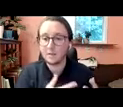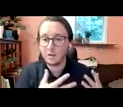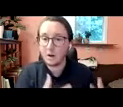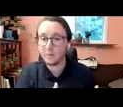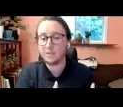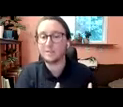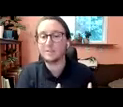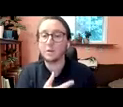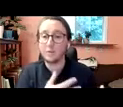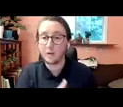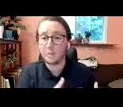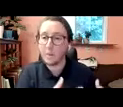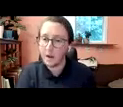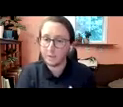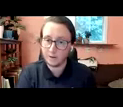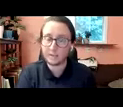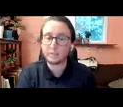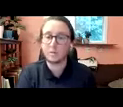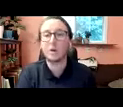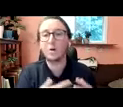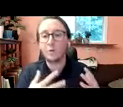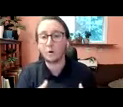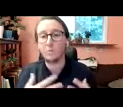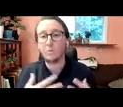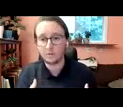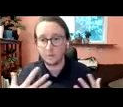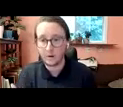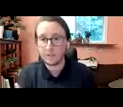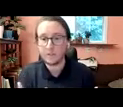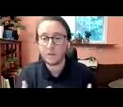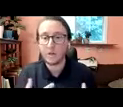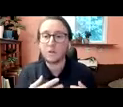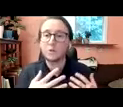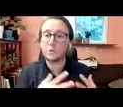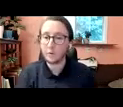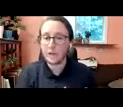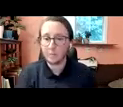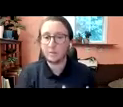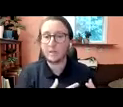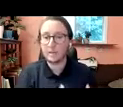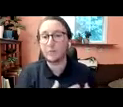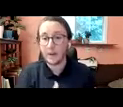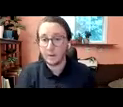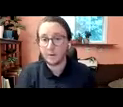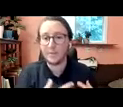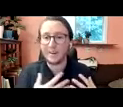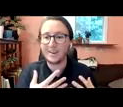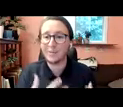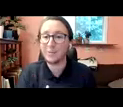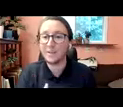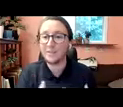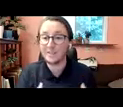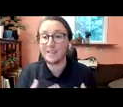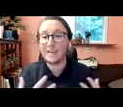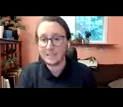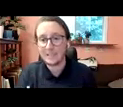et obstacles. Cette étude fait partie d'une recherche plus vaste dans laquelle nous voulons créer et organiser des conférences médicales